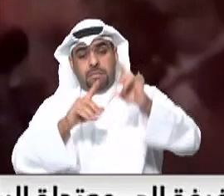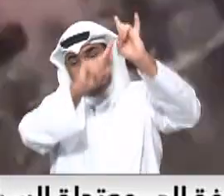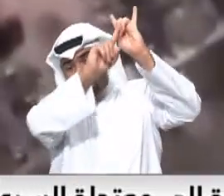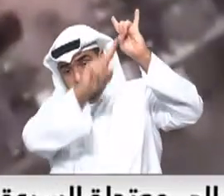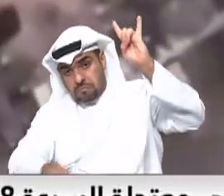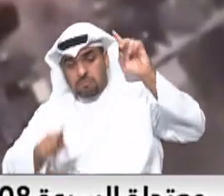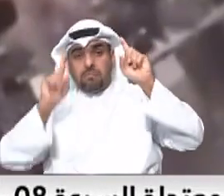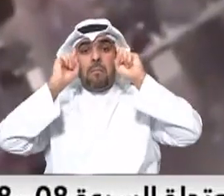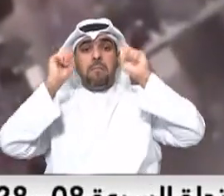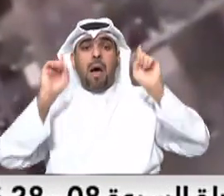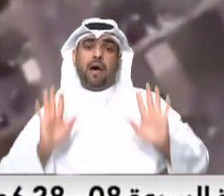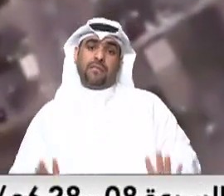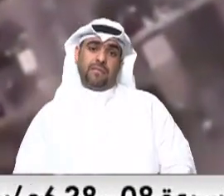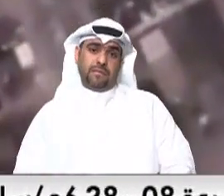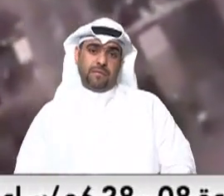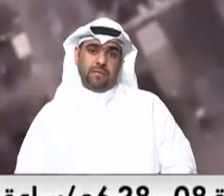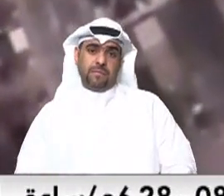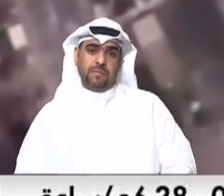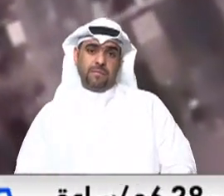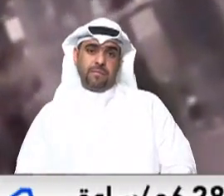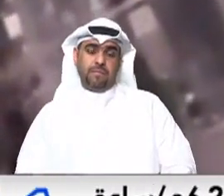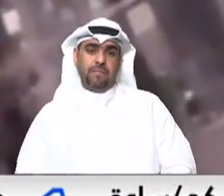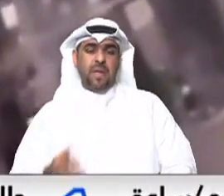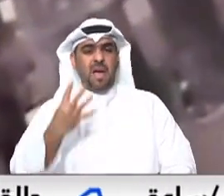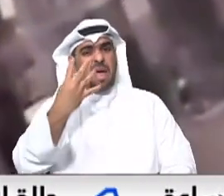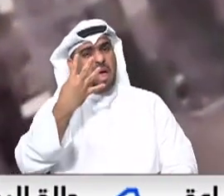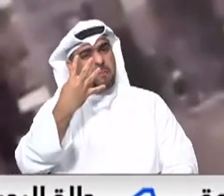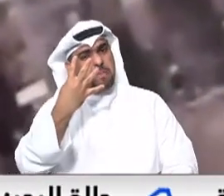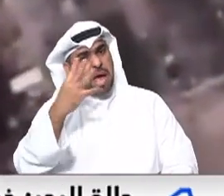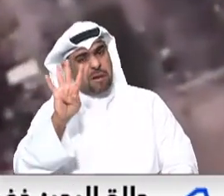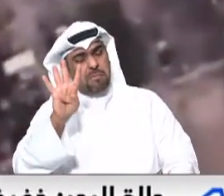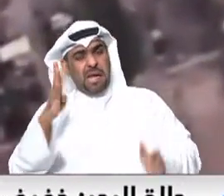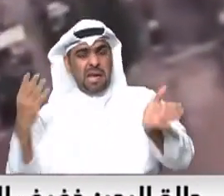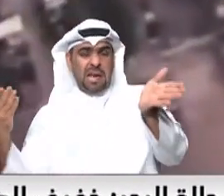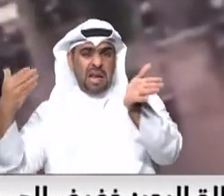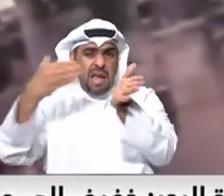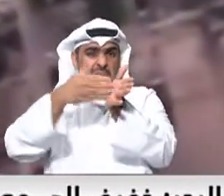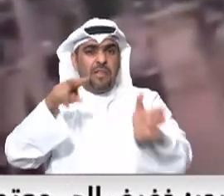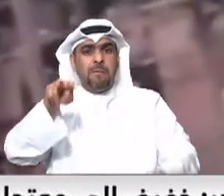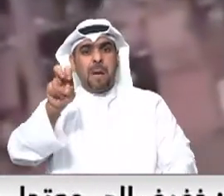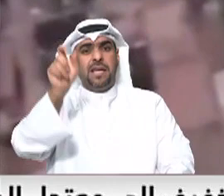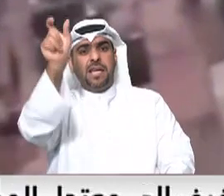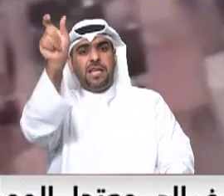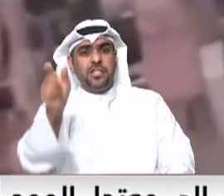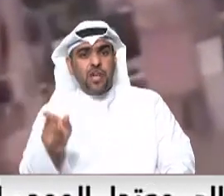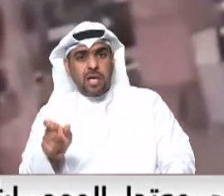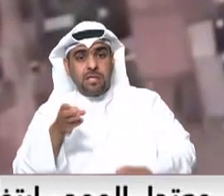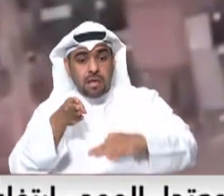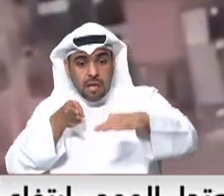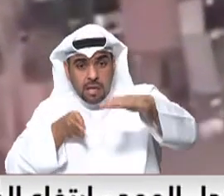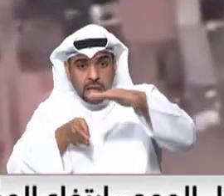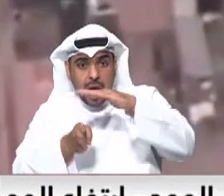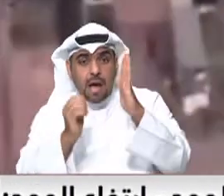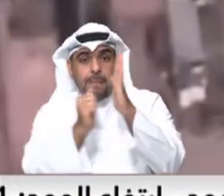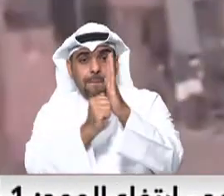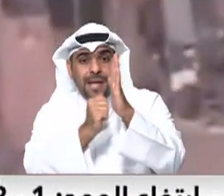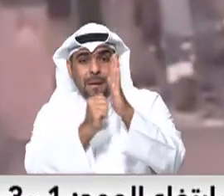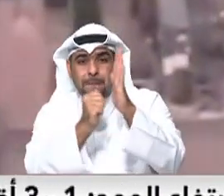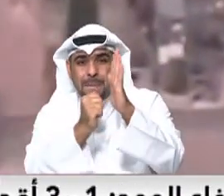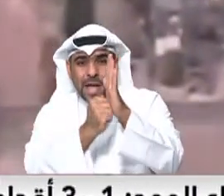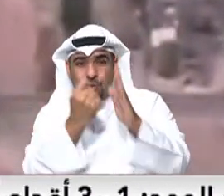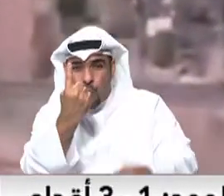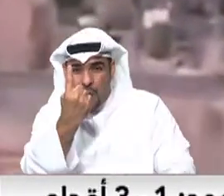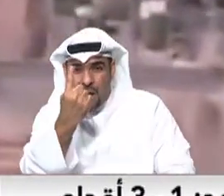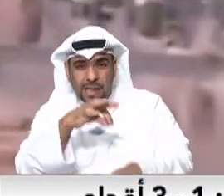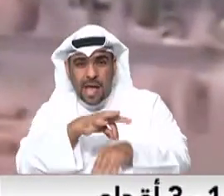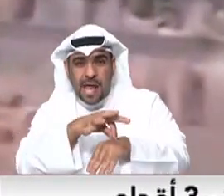الأقل من 40 ل 50 ل 80 شخص وأكثر حسب حجم المنزل. الأسر تتكدس فوق